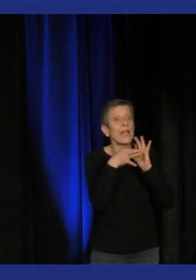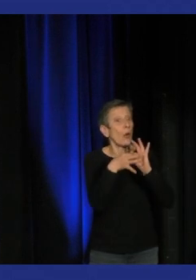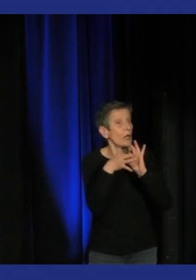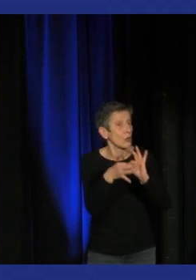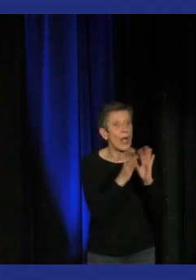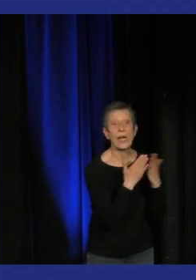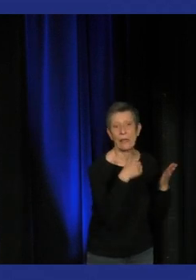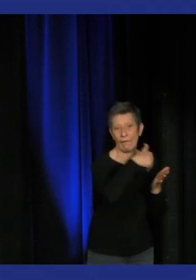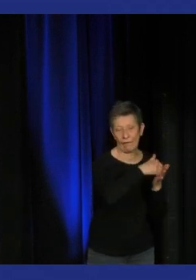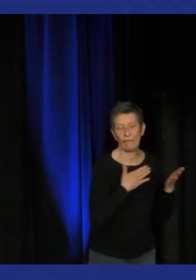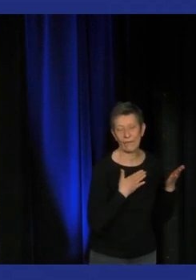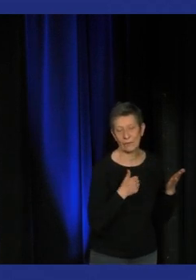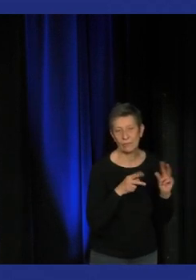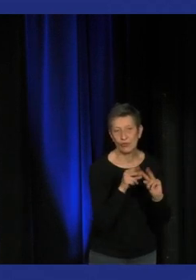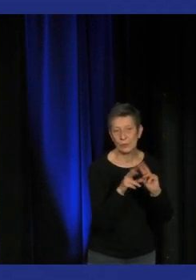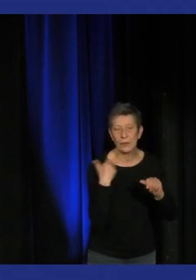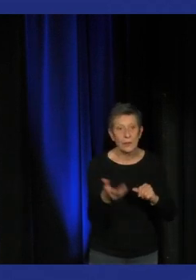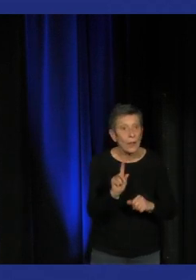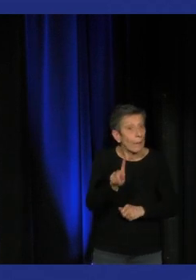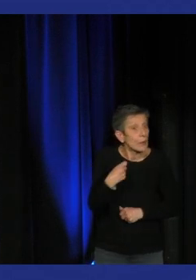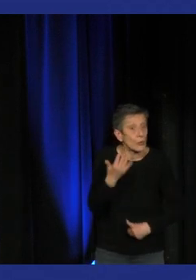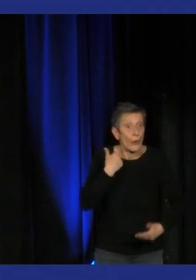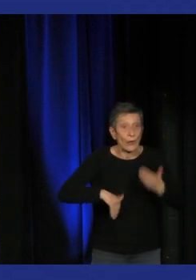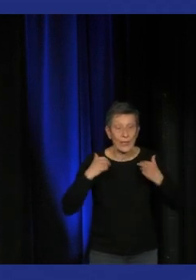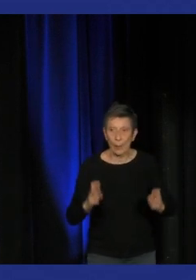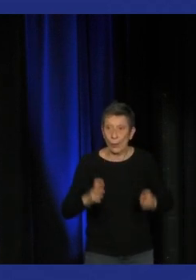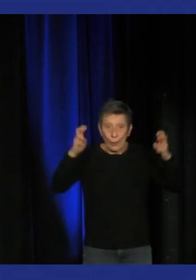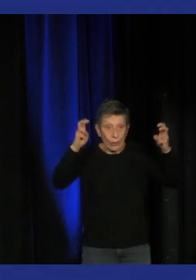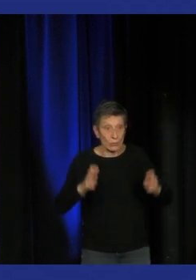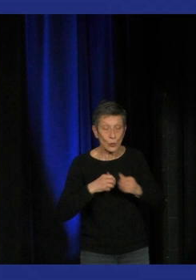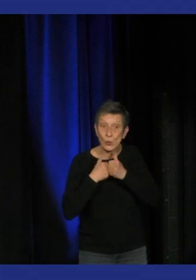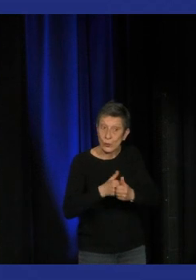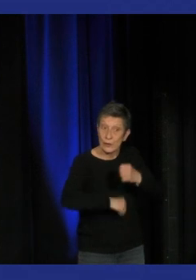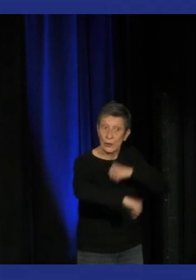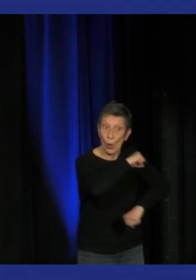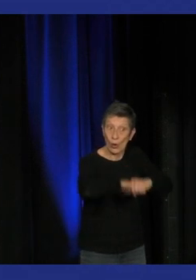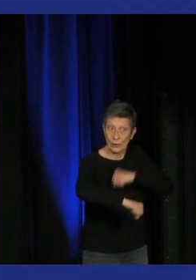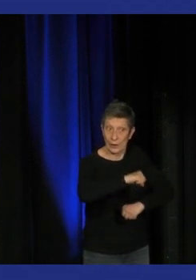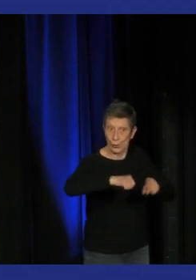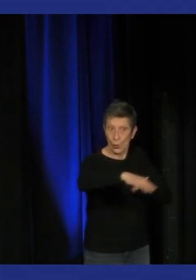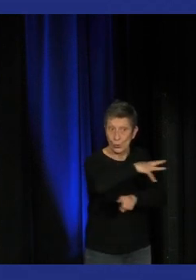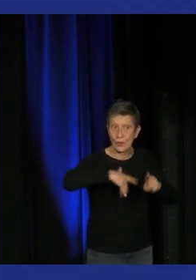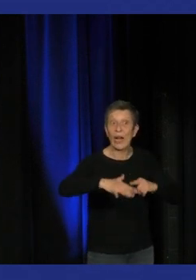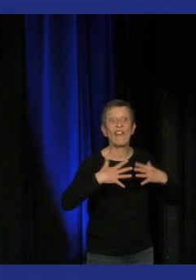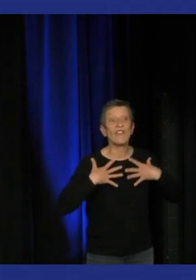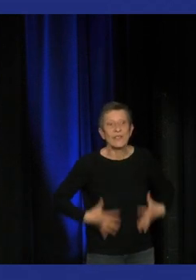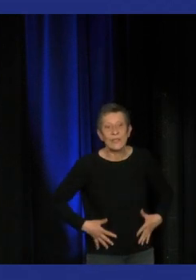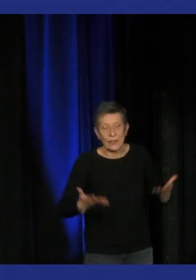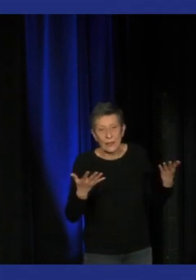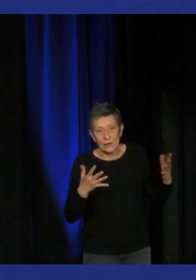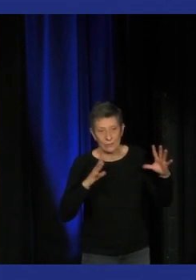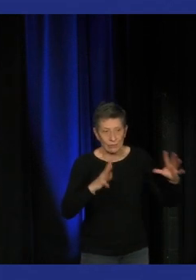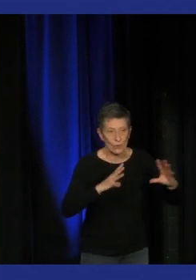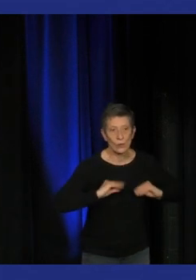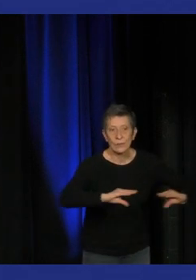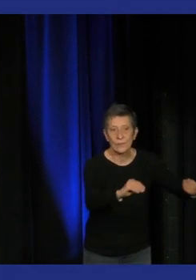Bien sûr que le handicap augmente ou diminue selon l'organisation physique de la société, mais je voulais ici